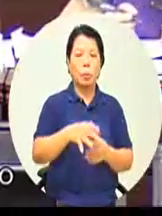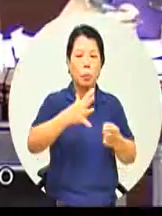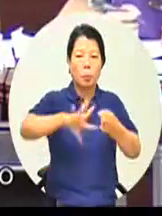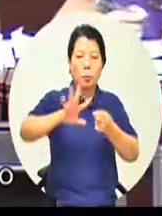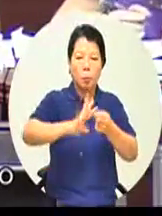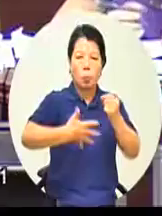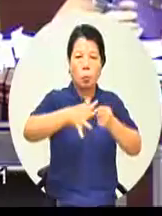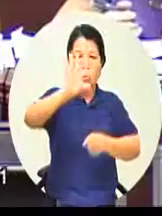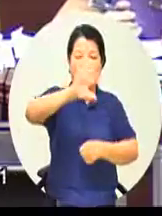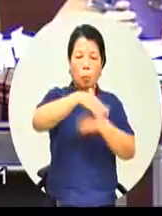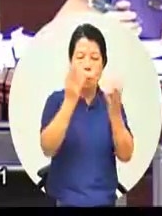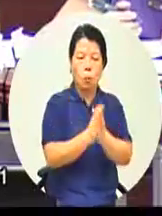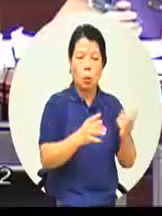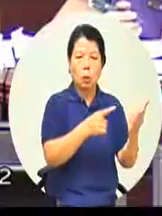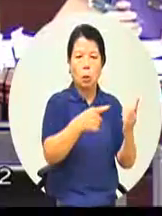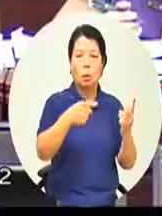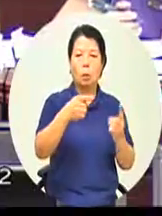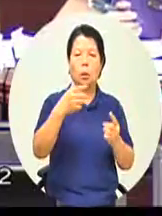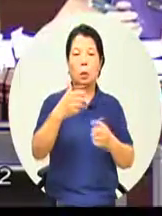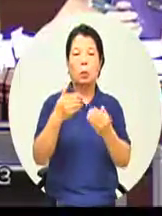案呢，到今年一到九月